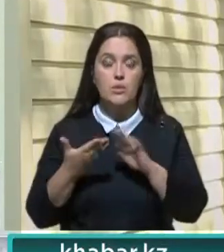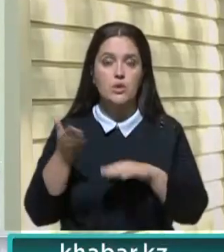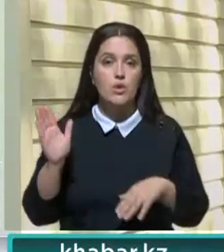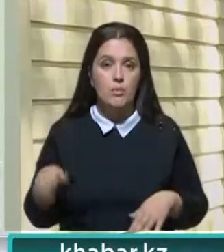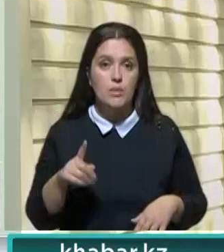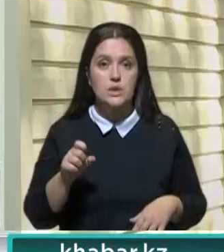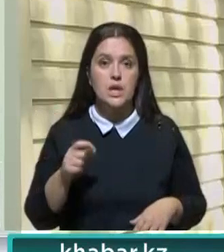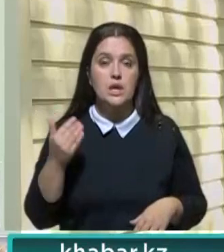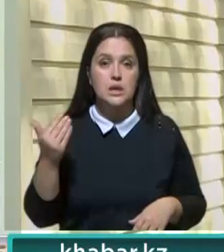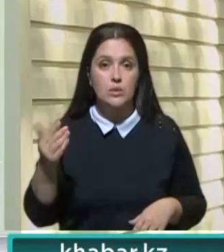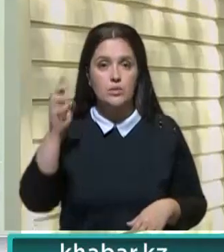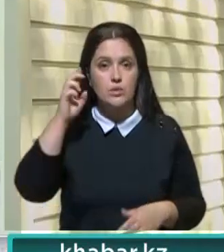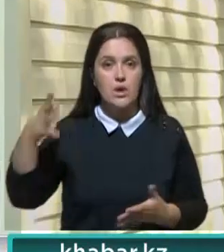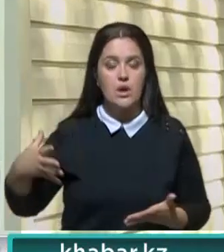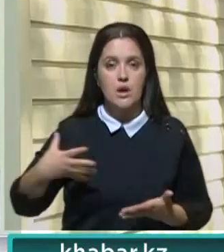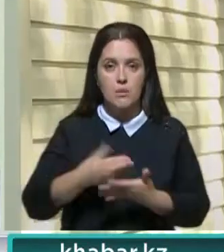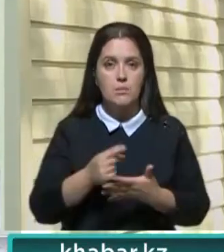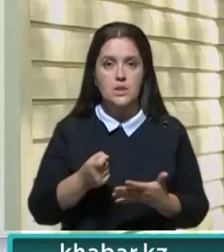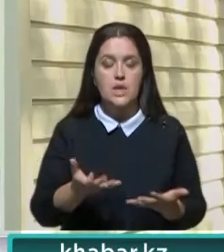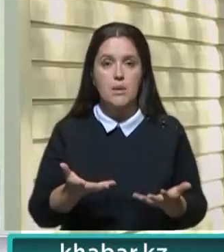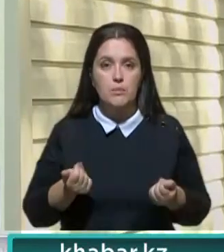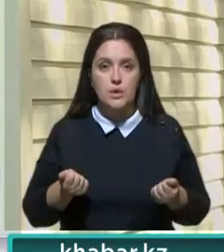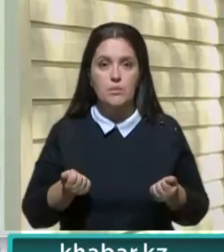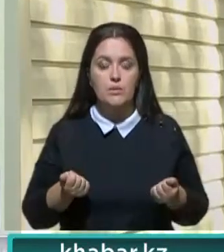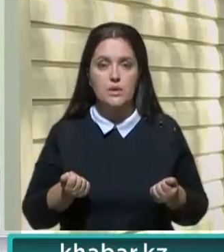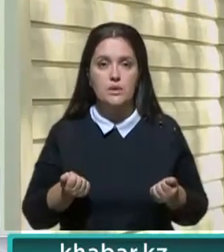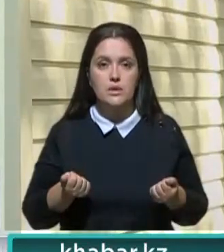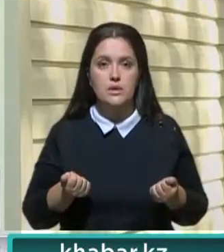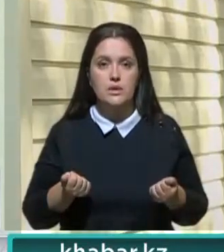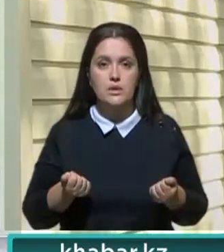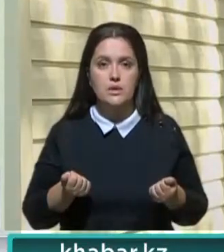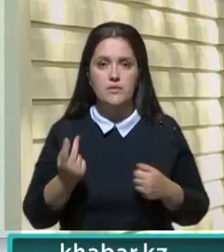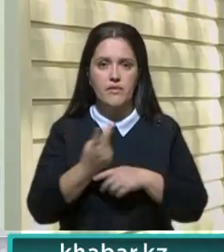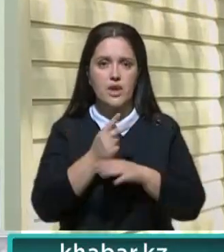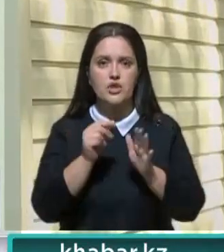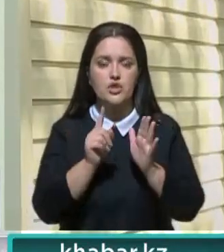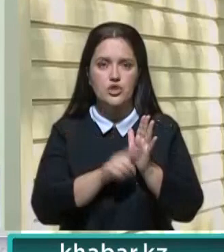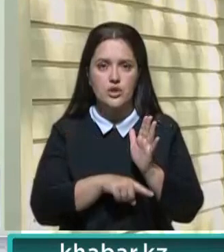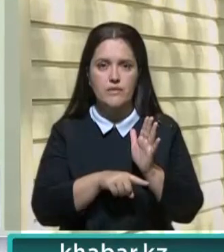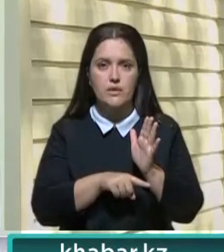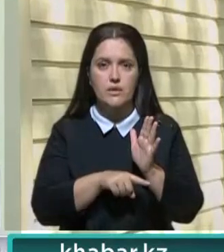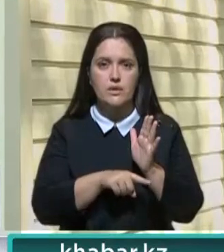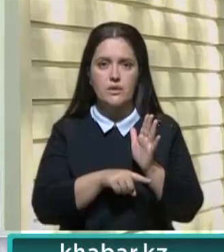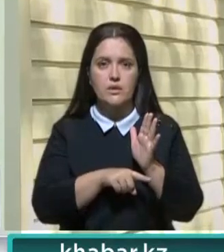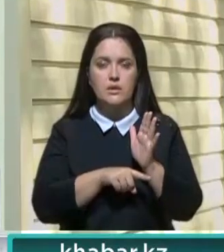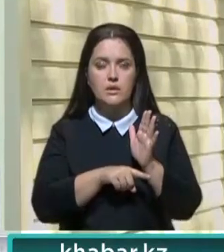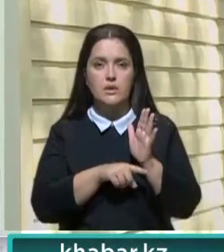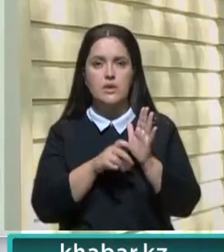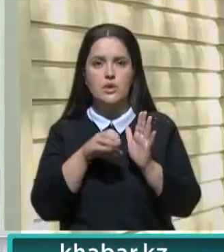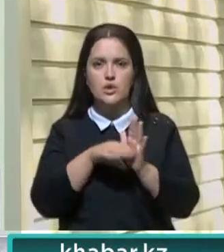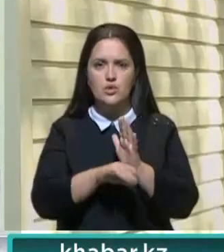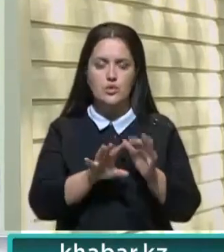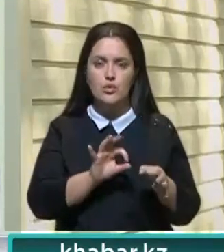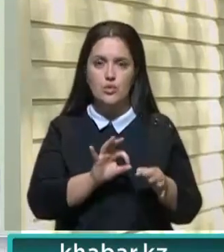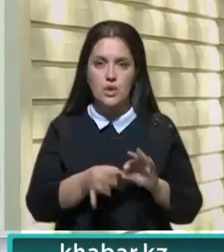за них нам государство плачет как за прием Ну там приём конечно два раза дешевле чем травмпунь Потому что там не учитывается нюансы